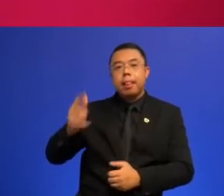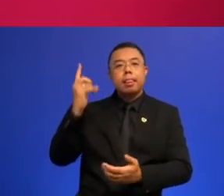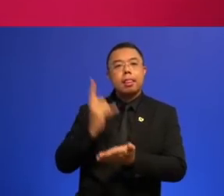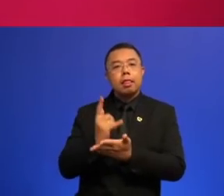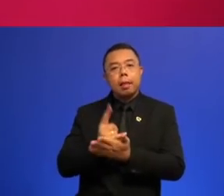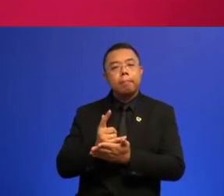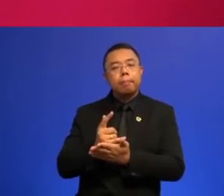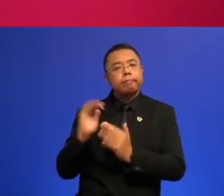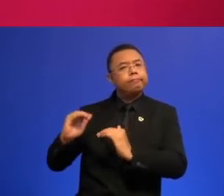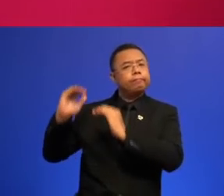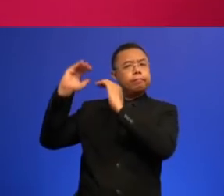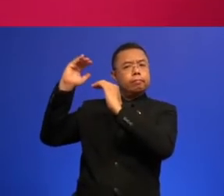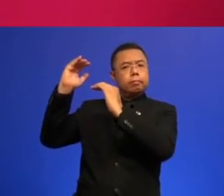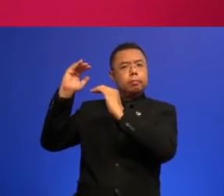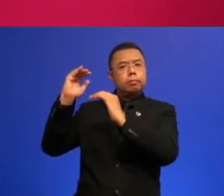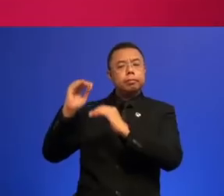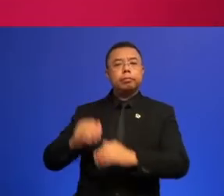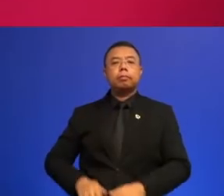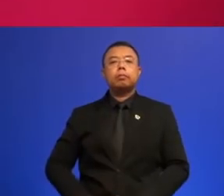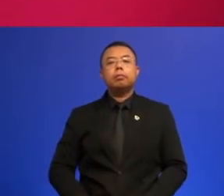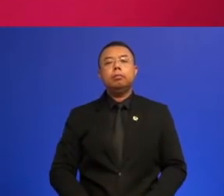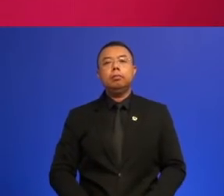dihormati setinggi-tingginya.